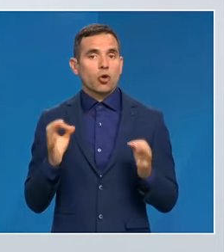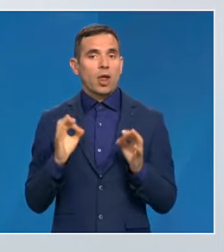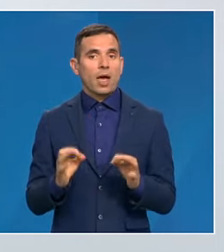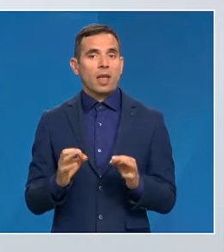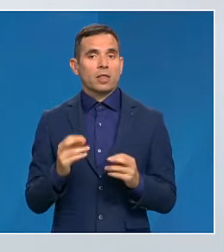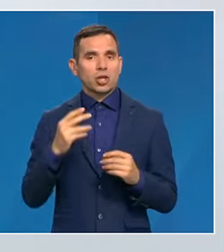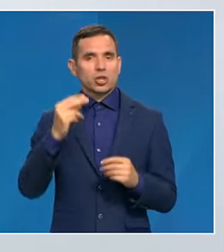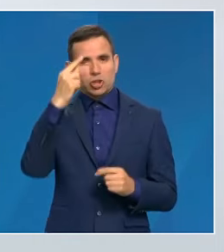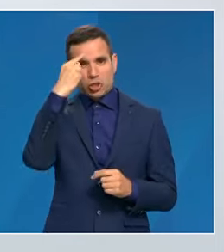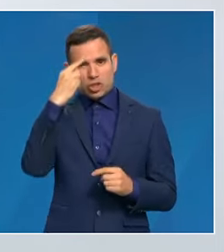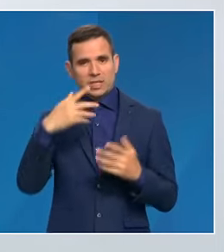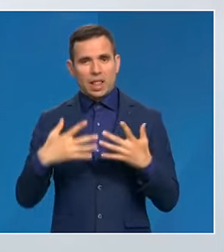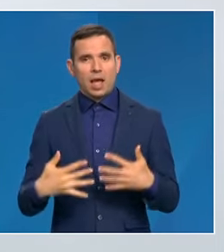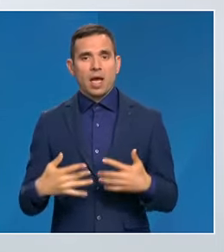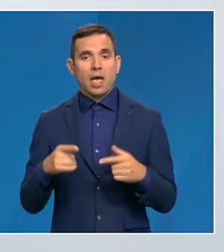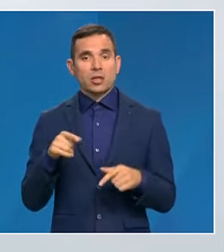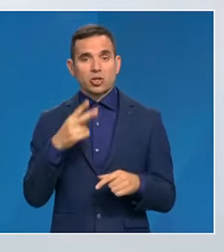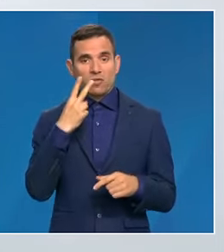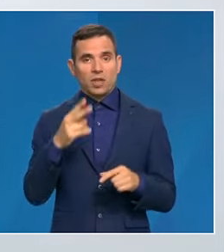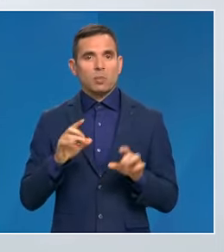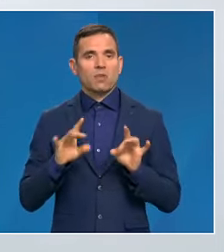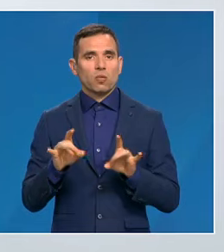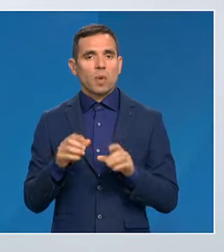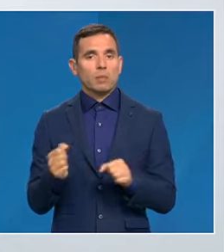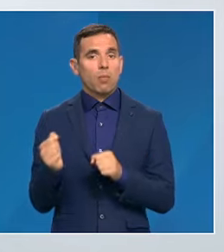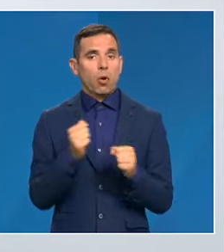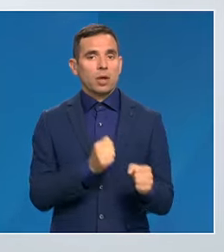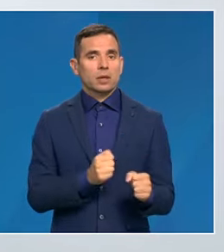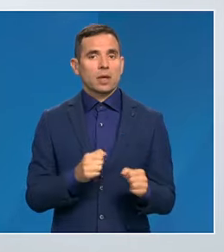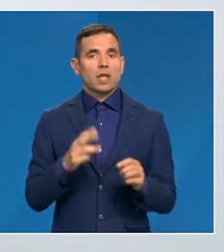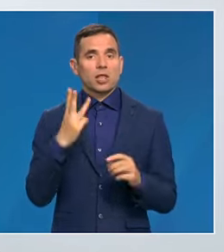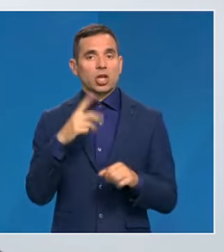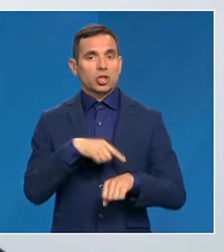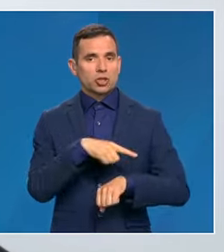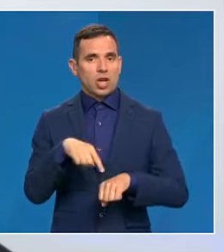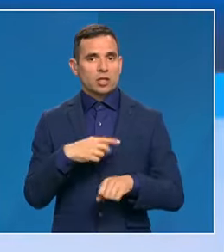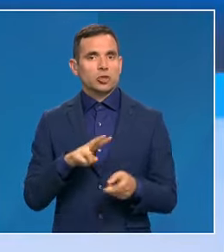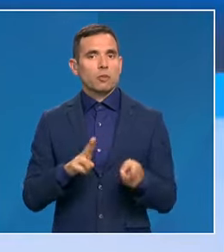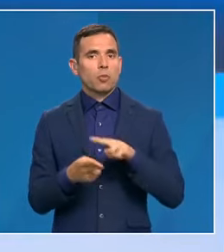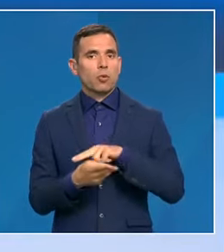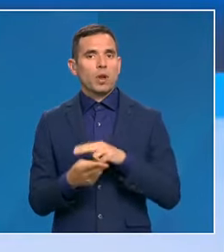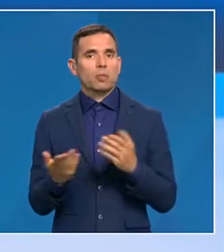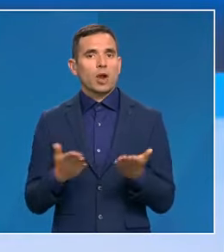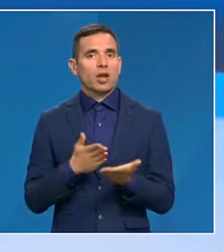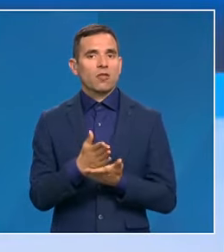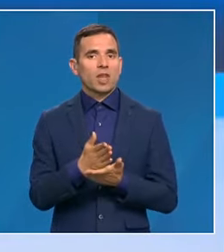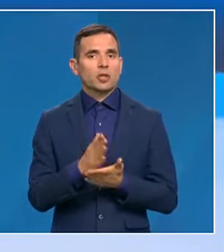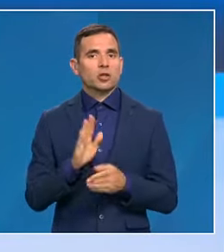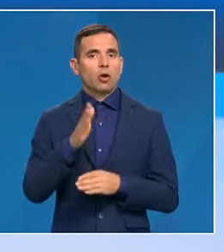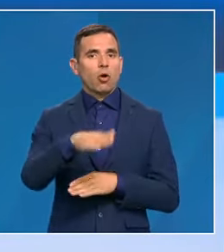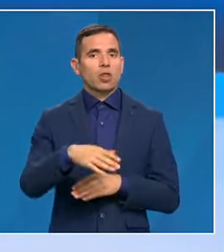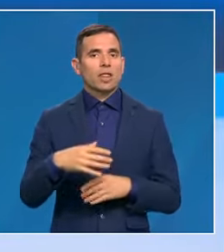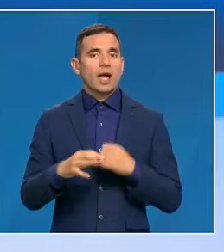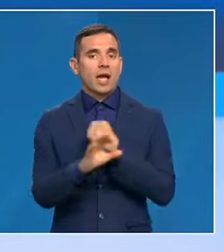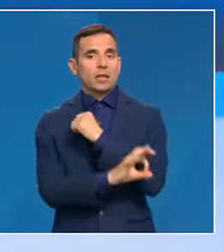Защото данните, които ще видим тук след по-малко от 3 часа, ще променят по някакъв начин хода на историята на нашата страна,